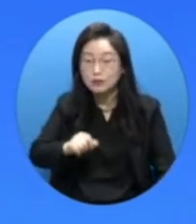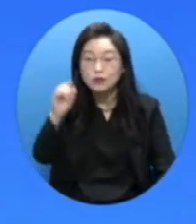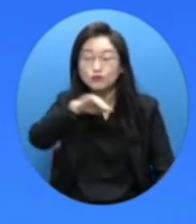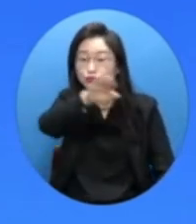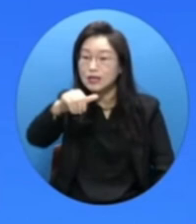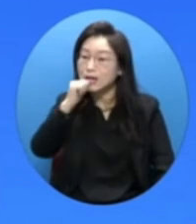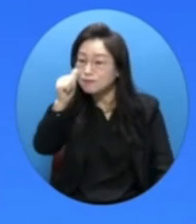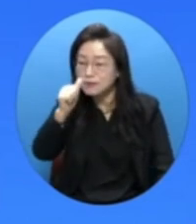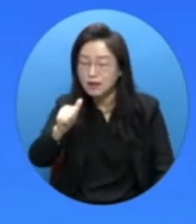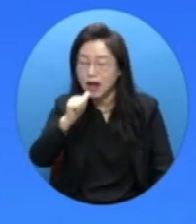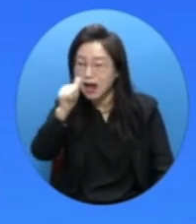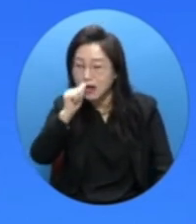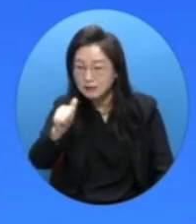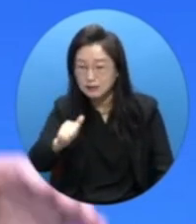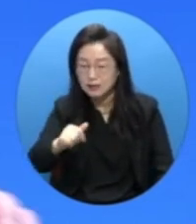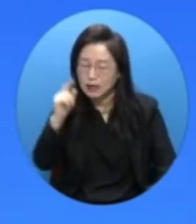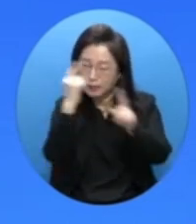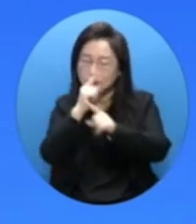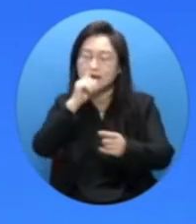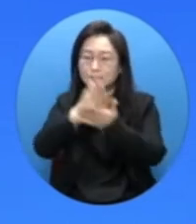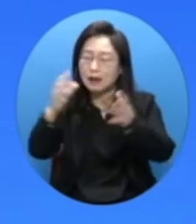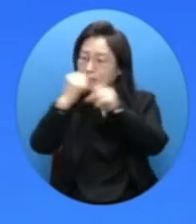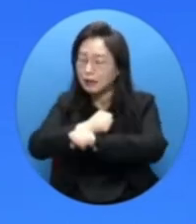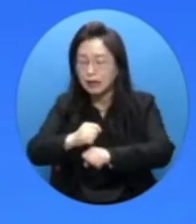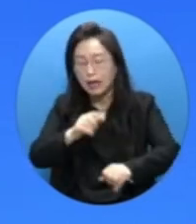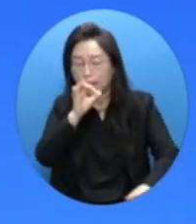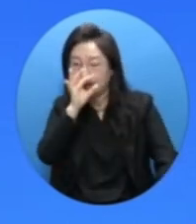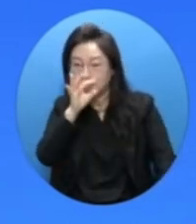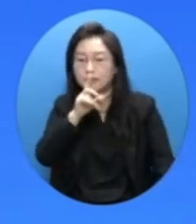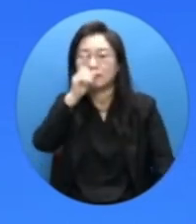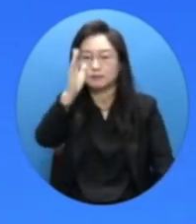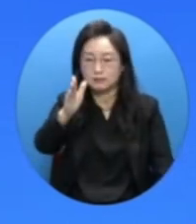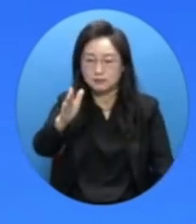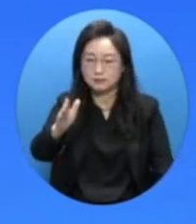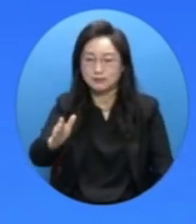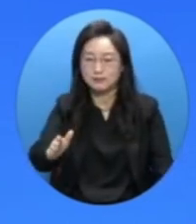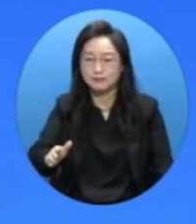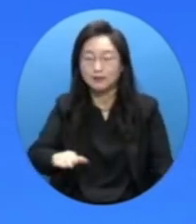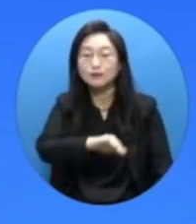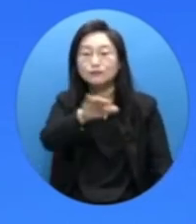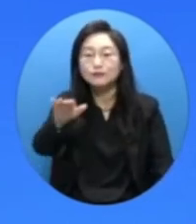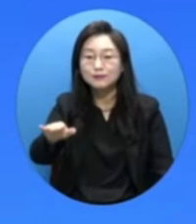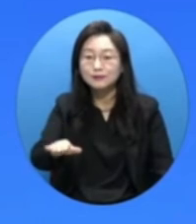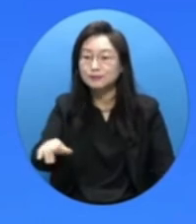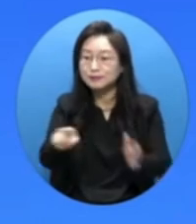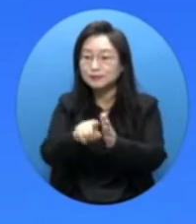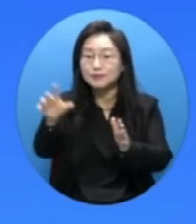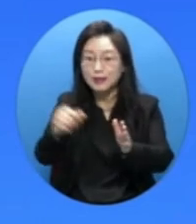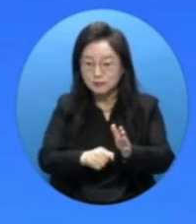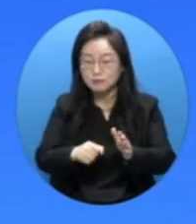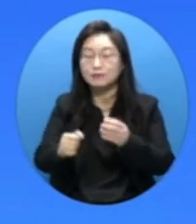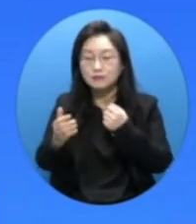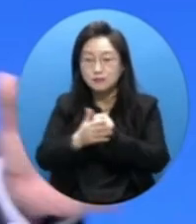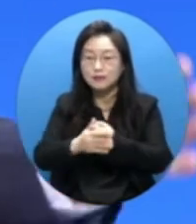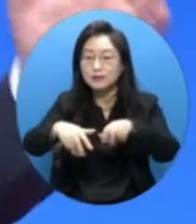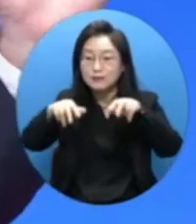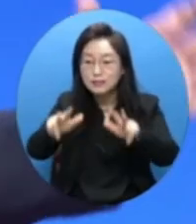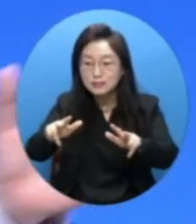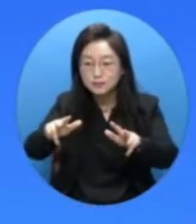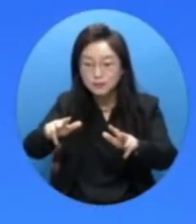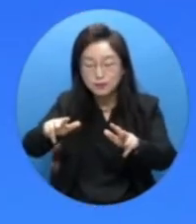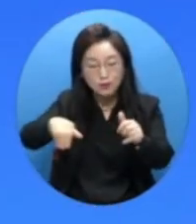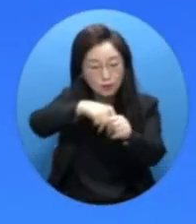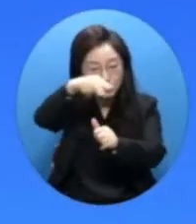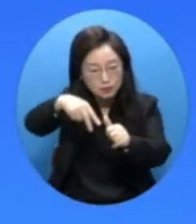부정적인 얘기를 하면 안 됩니다 망한다 할 수 없다는 얘기를 하면 안 됩니다 우리가 믿음을 가진 사람으로서 지금 현실이